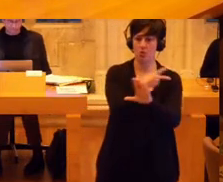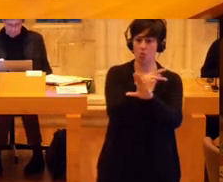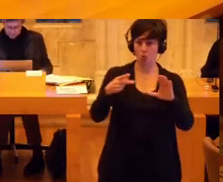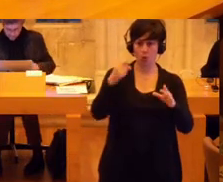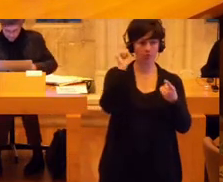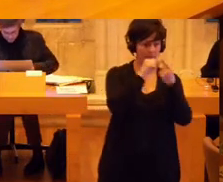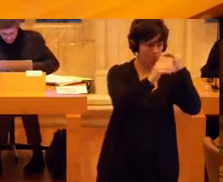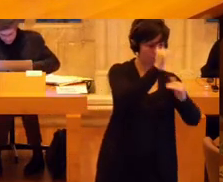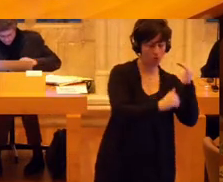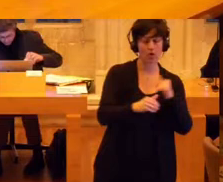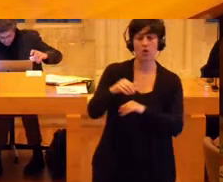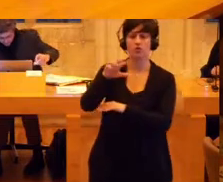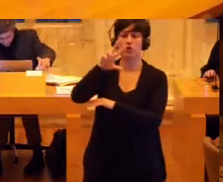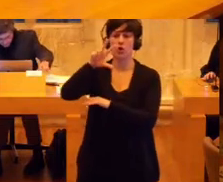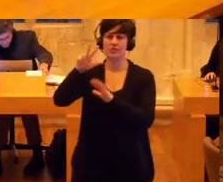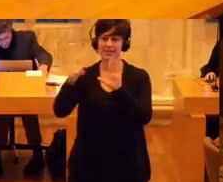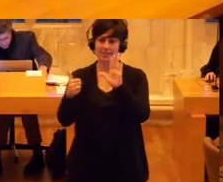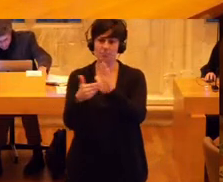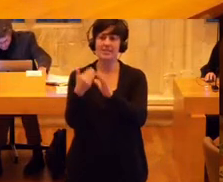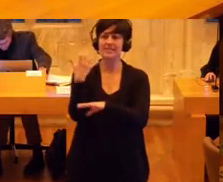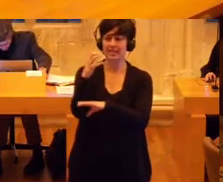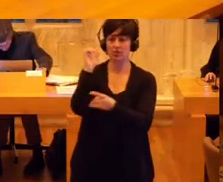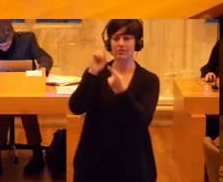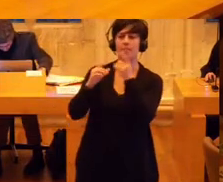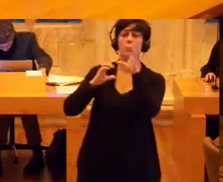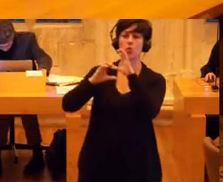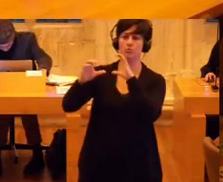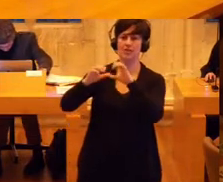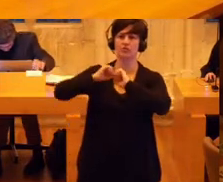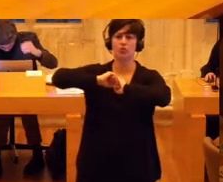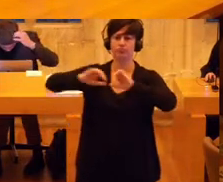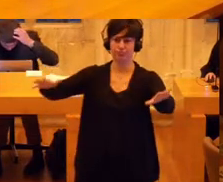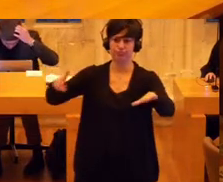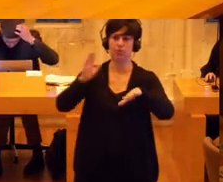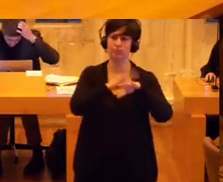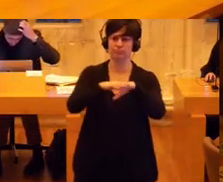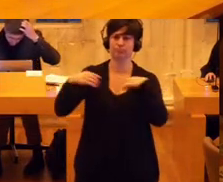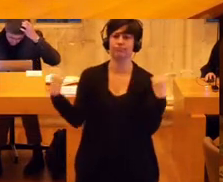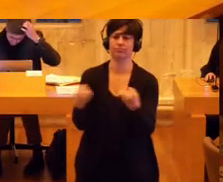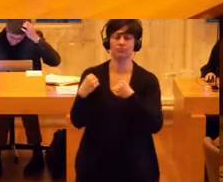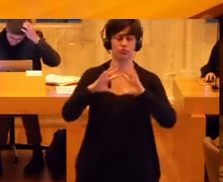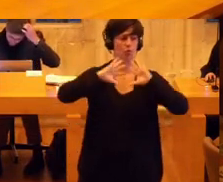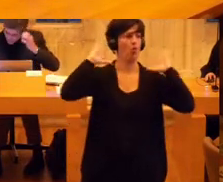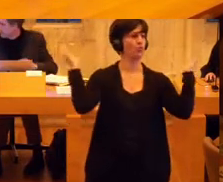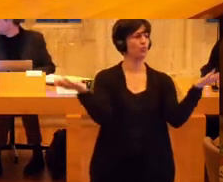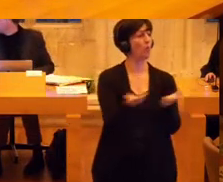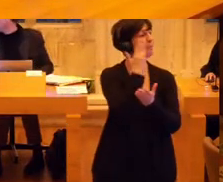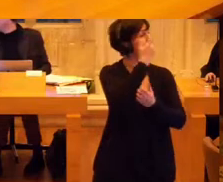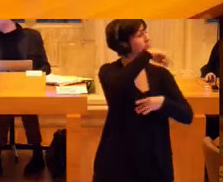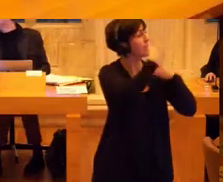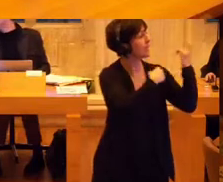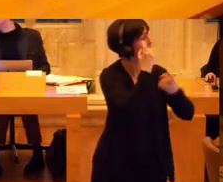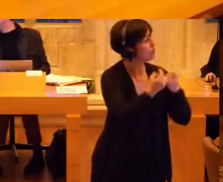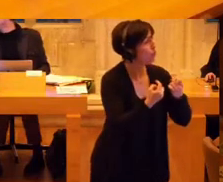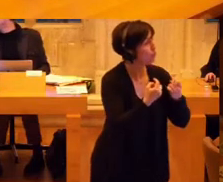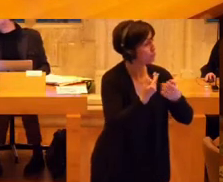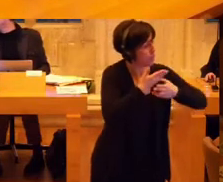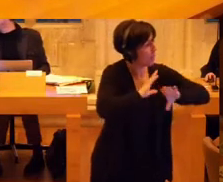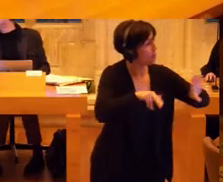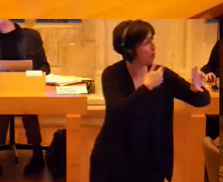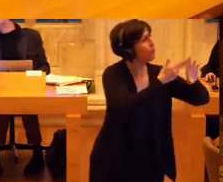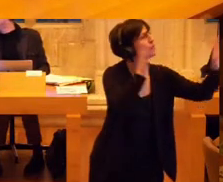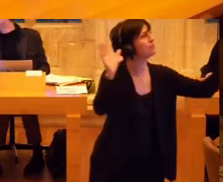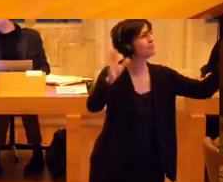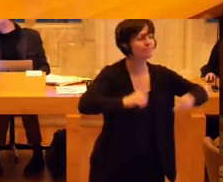et 36 500 à la communication. Voilà pour éclat de rue 2024. Si vous avez des questions, je n'hésiterai pas à y répondre, bien